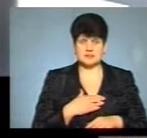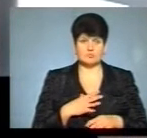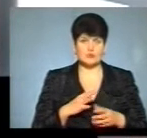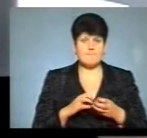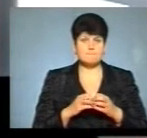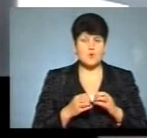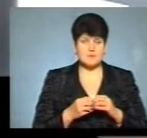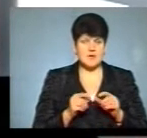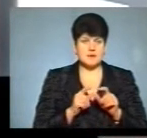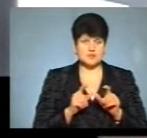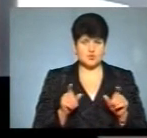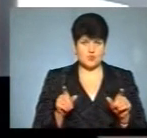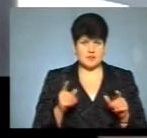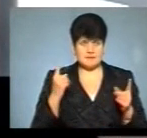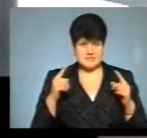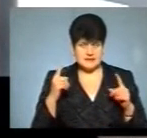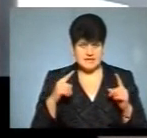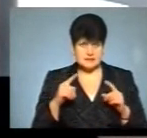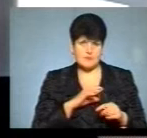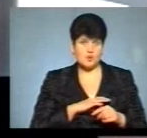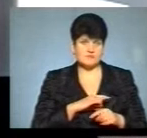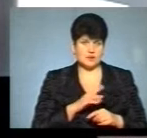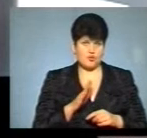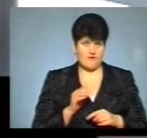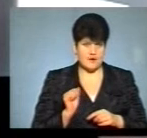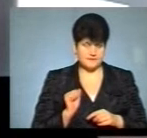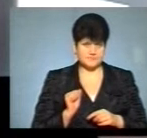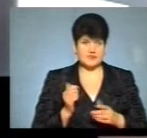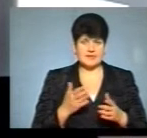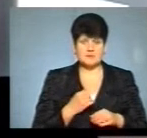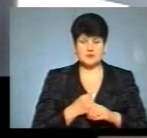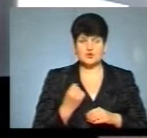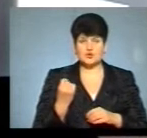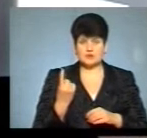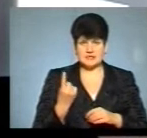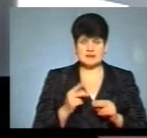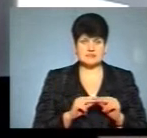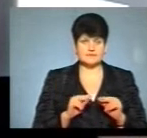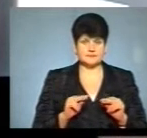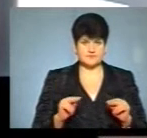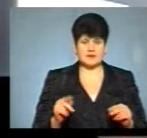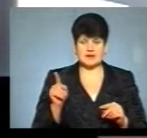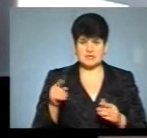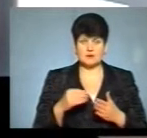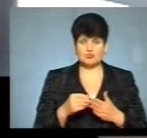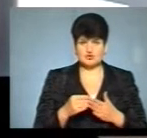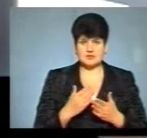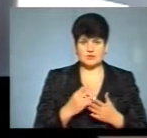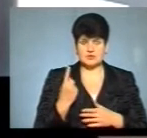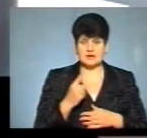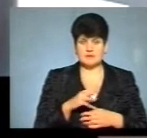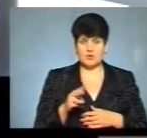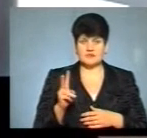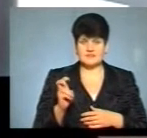проблема школа мистецька профспілкова, де працює 11 викладачів. Їхній бюджет складає